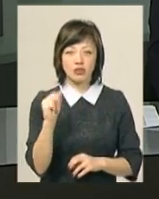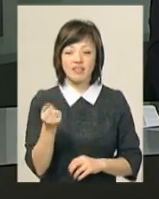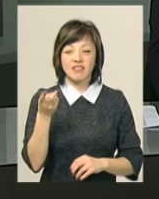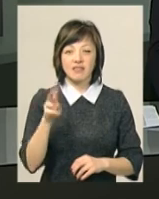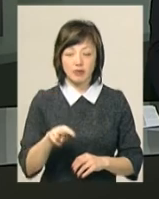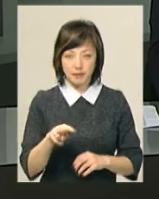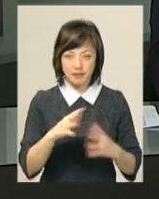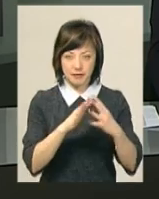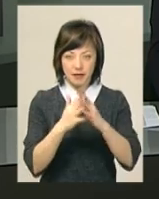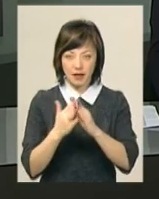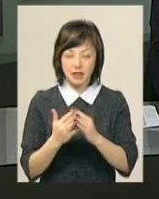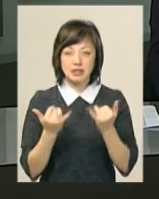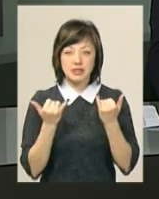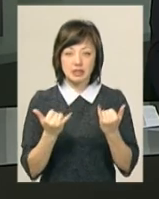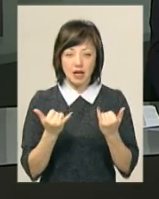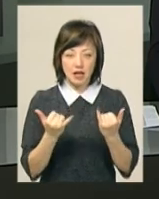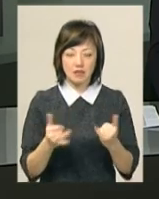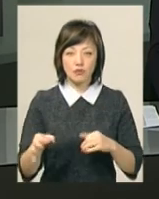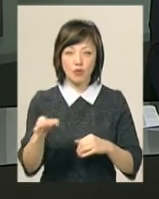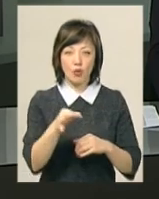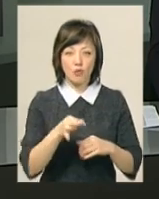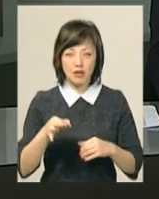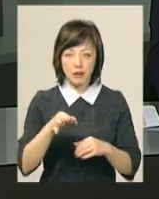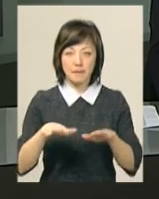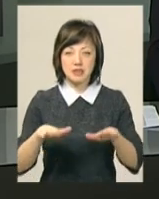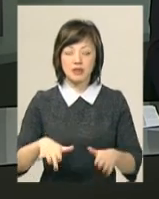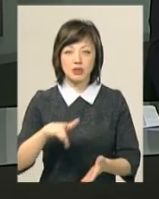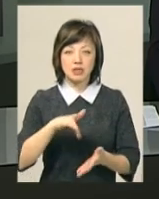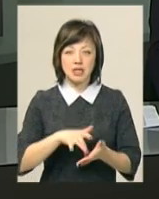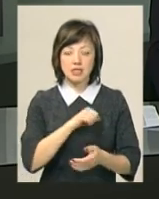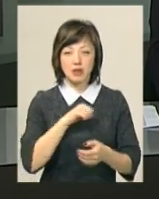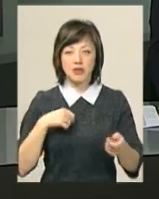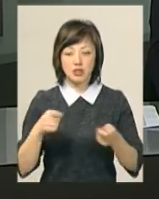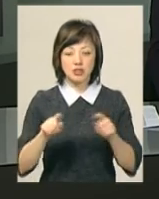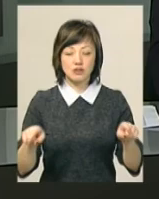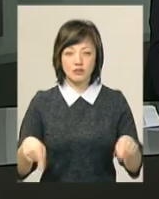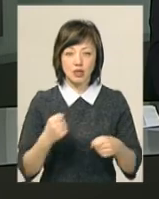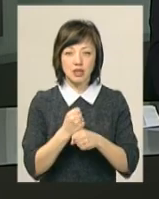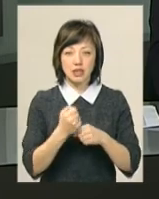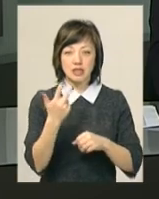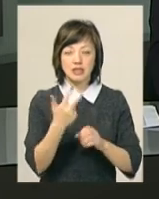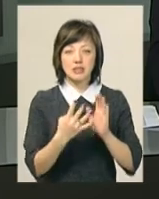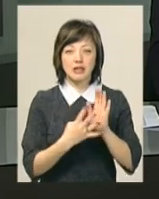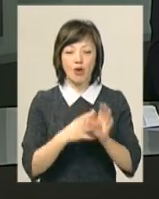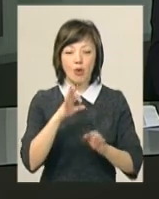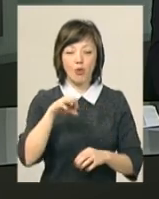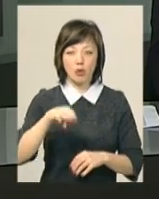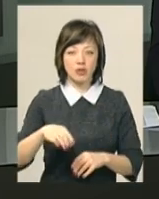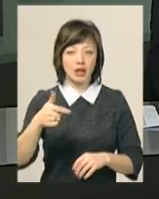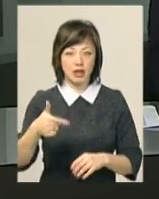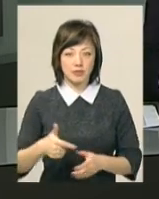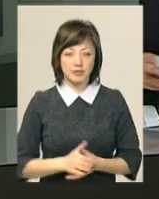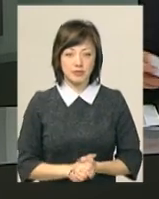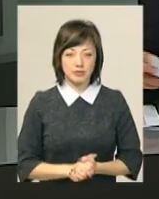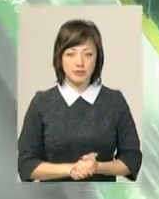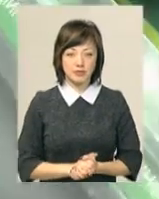за даними Хмельницького центру розвитку місцевого самоврядування, вже створені і дію об'єднаних територіальних громад.